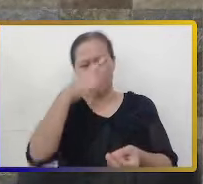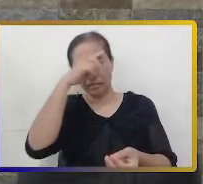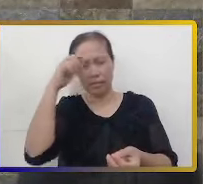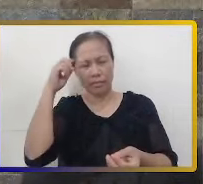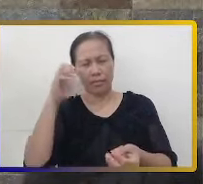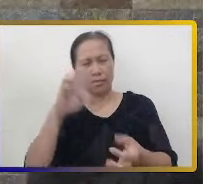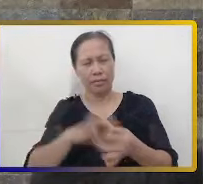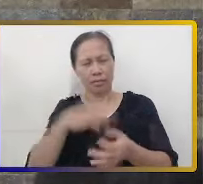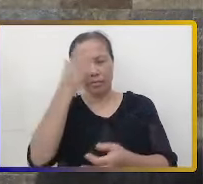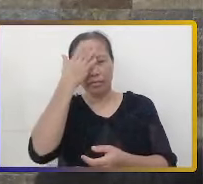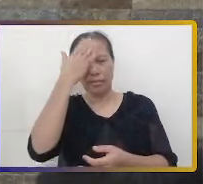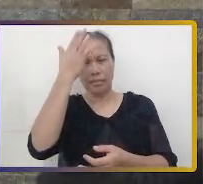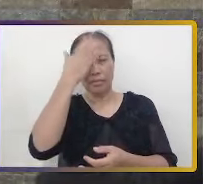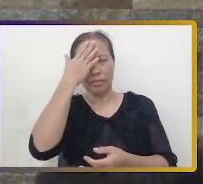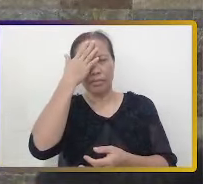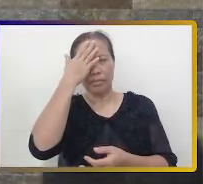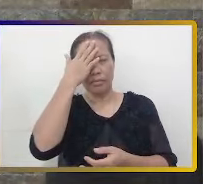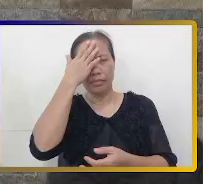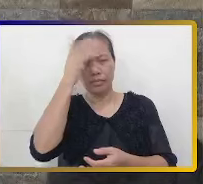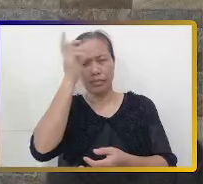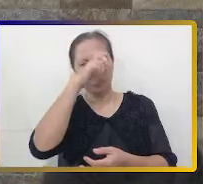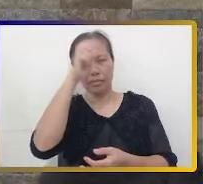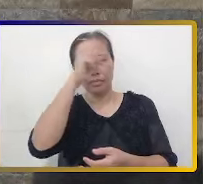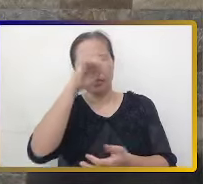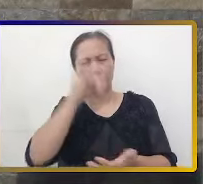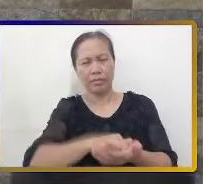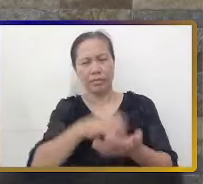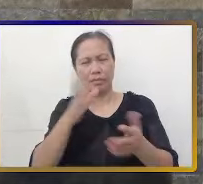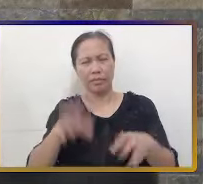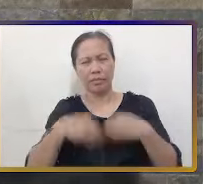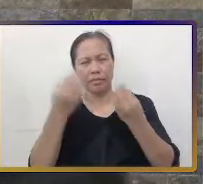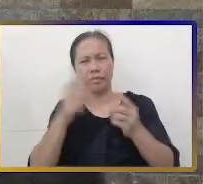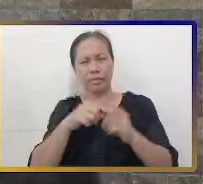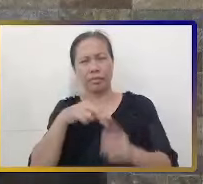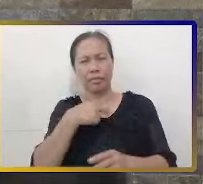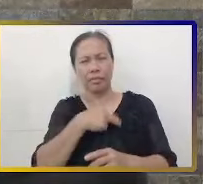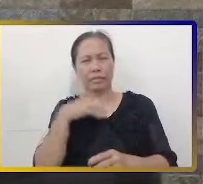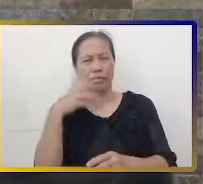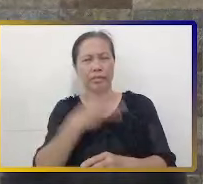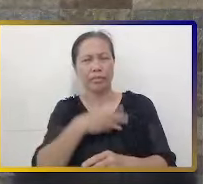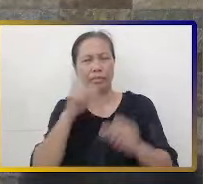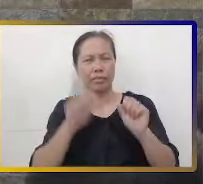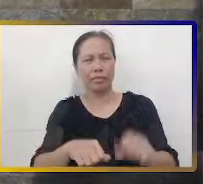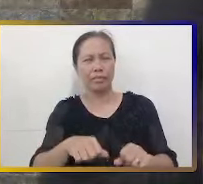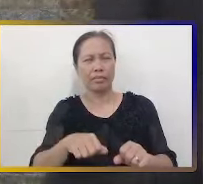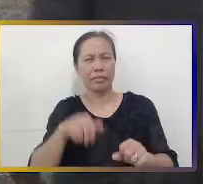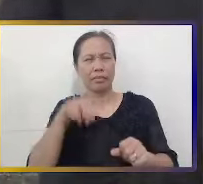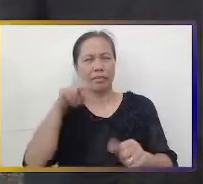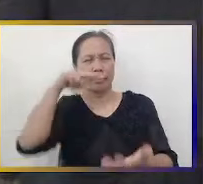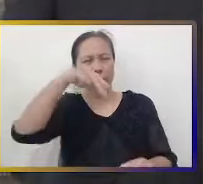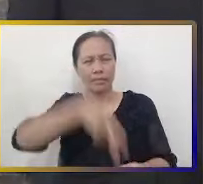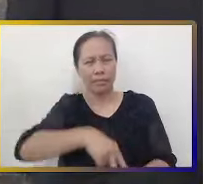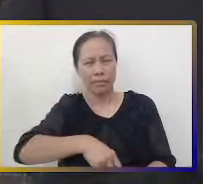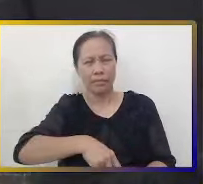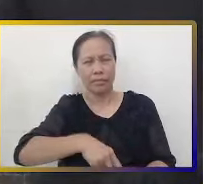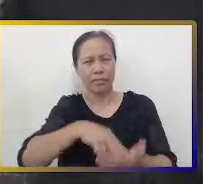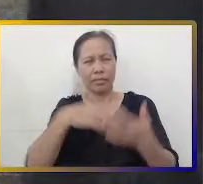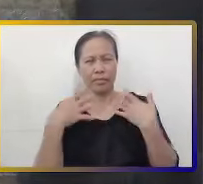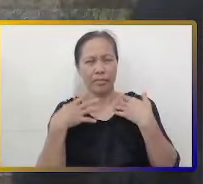knowledge because of the wisdom that you're giving us We can stand firm in